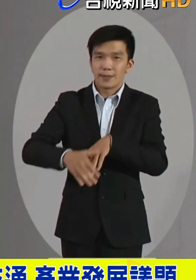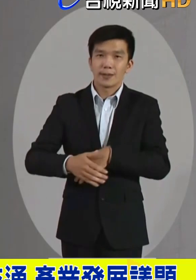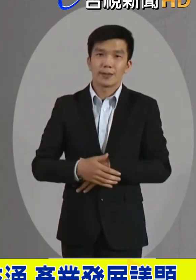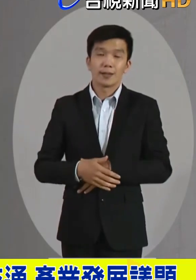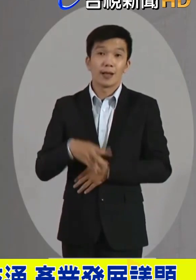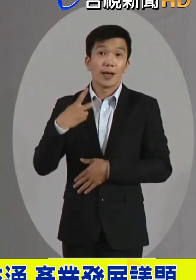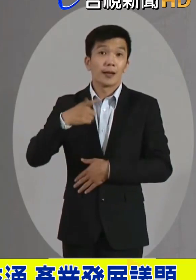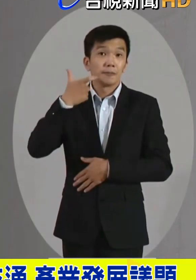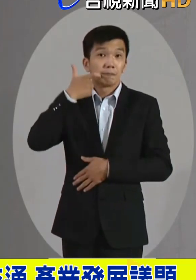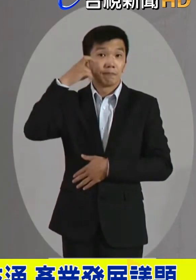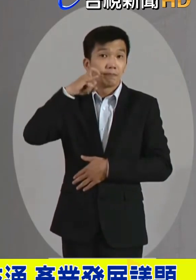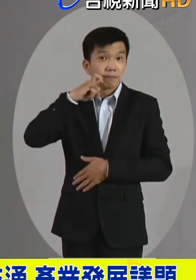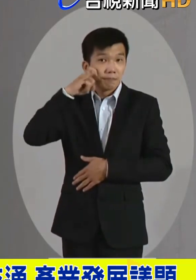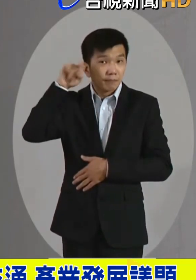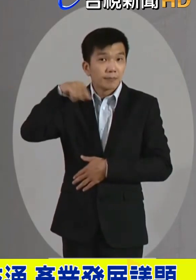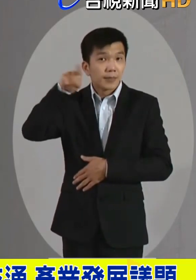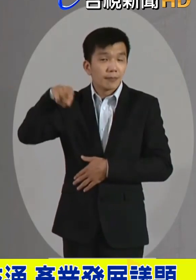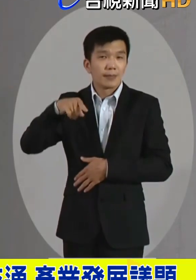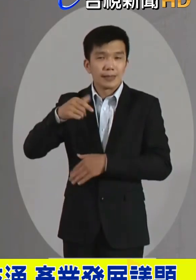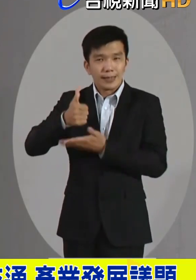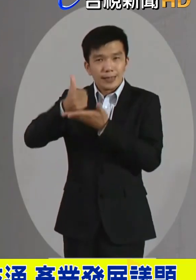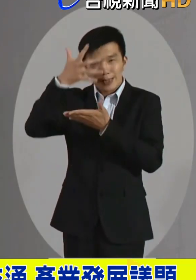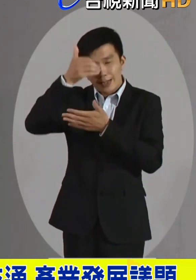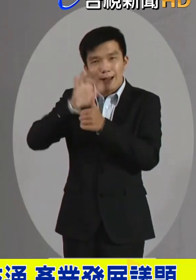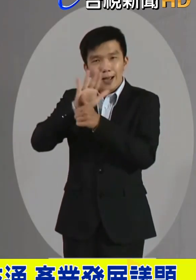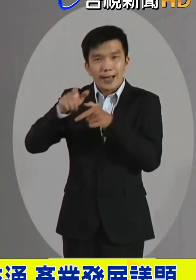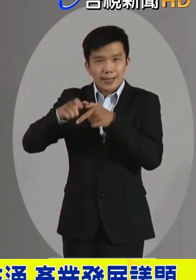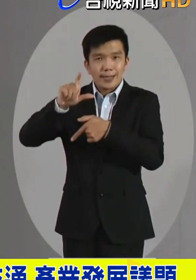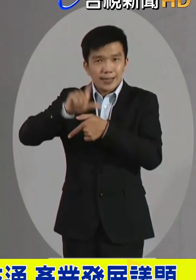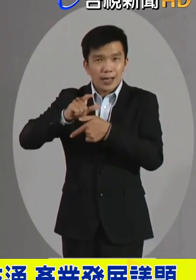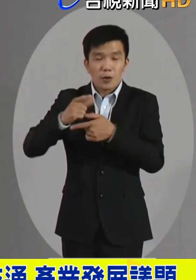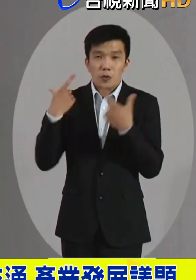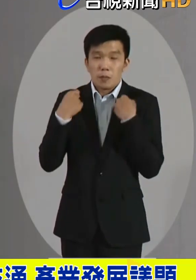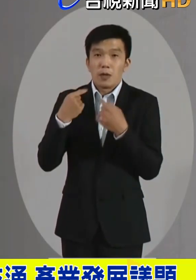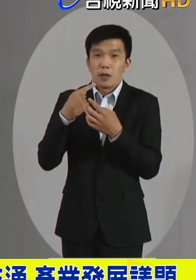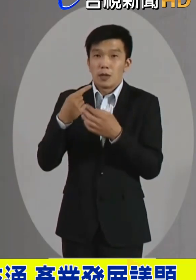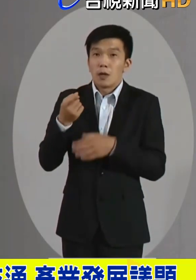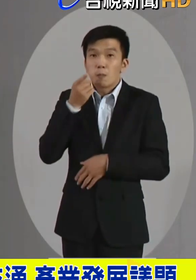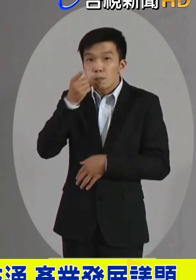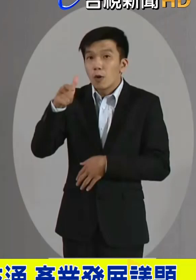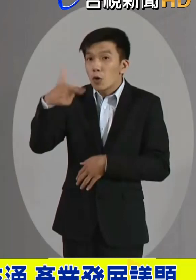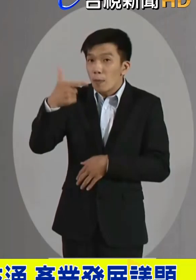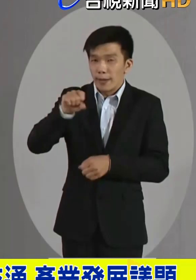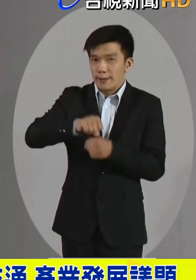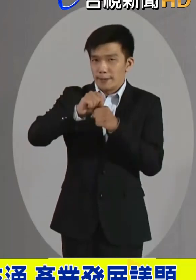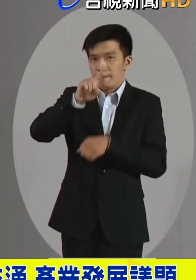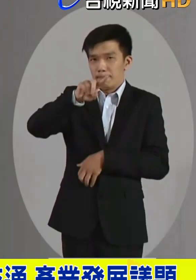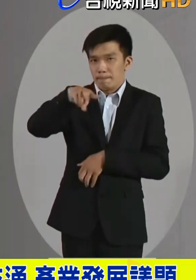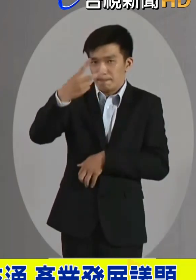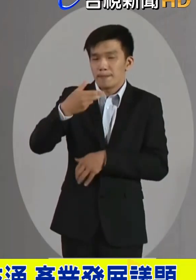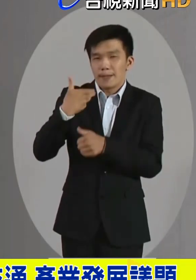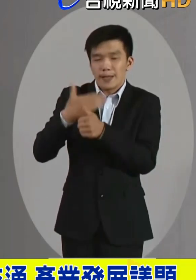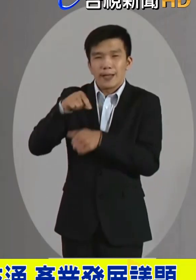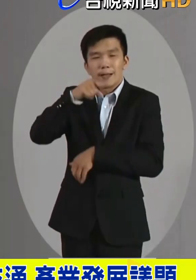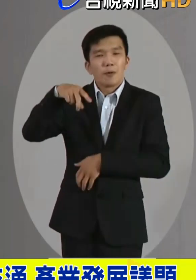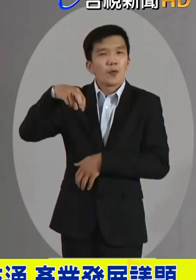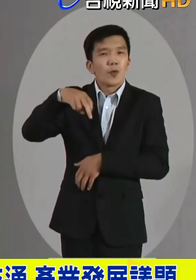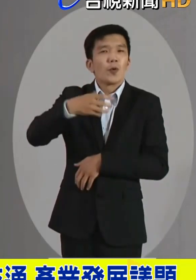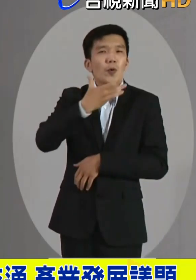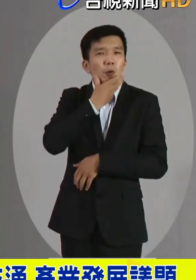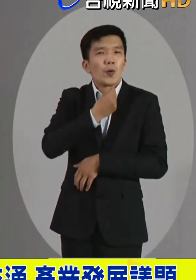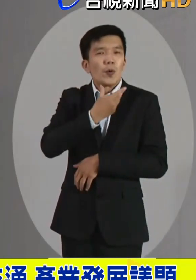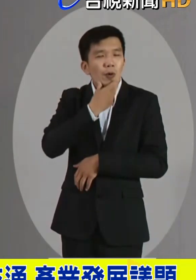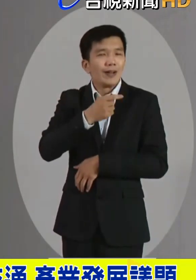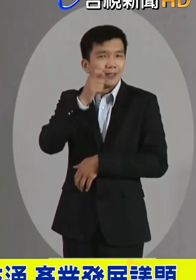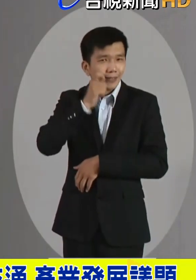望敬老爱心卡点数加倍，从600到1200，让长辈走得远，走得幸福，走得